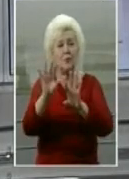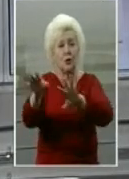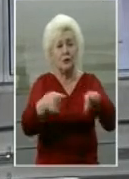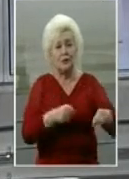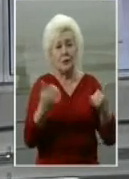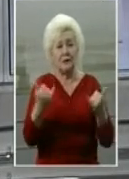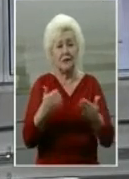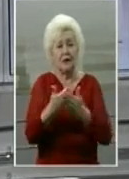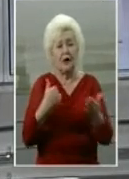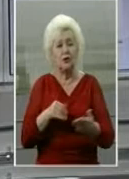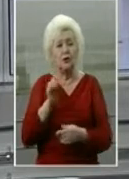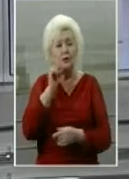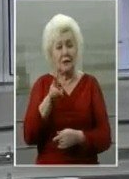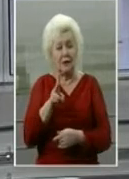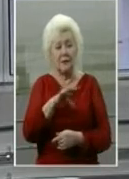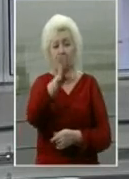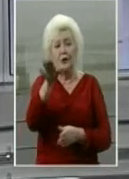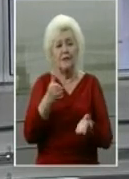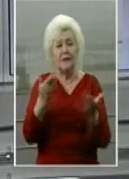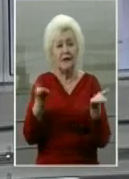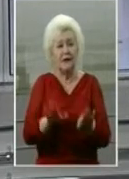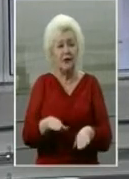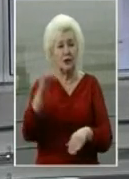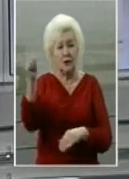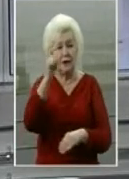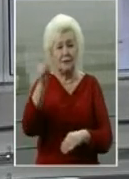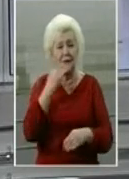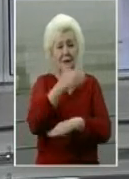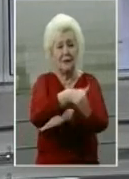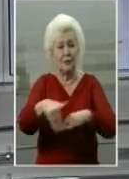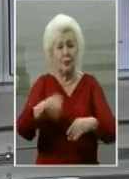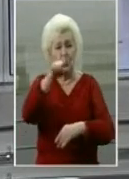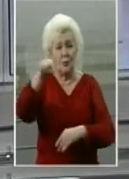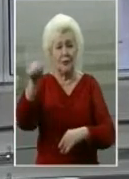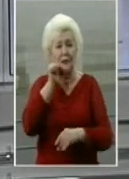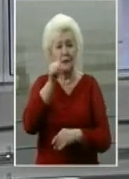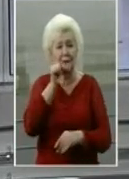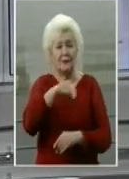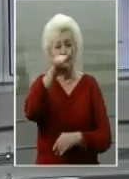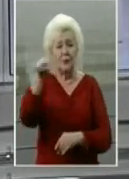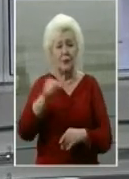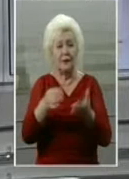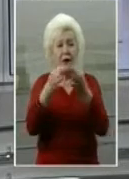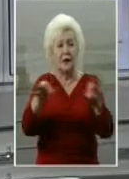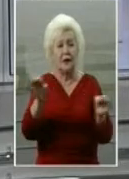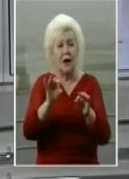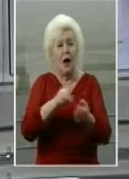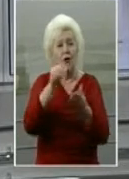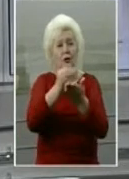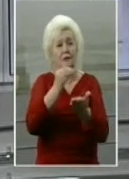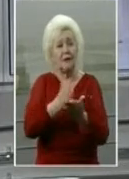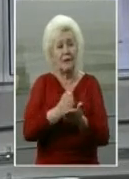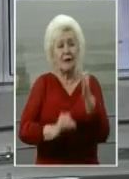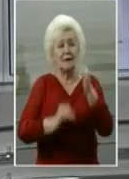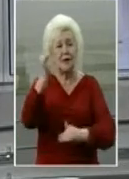їх сьогодні до опівночі. Всі інші власники автівок на іноземних номерах із завтрашнього дня розмитнюватимуть за вищим